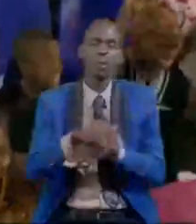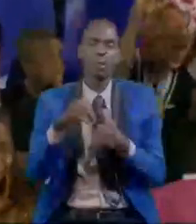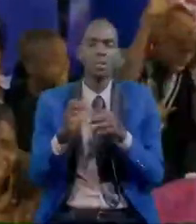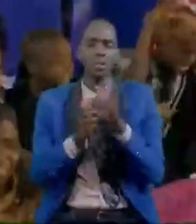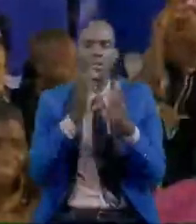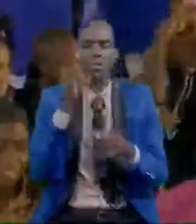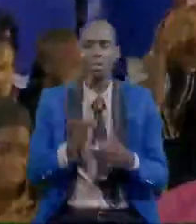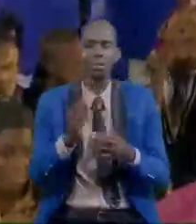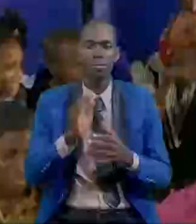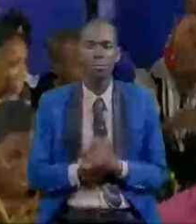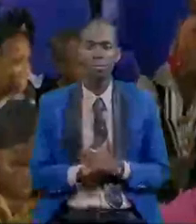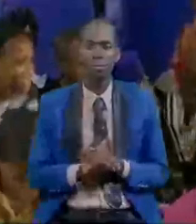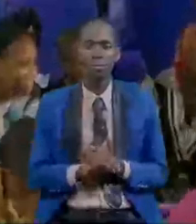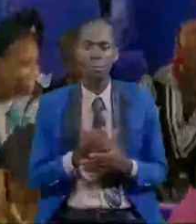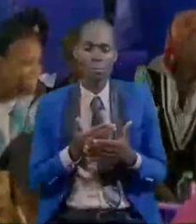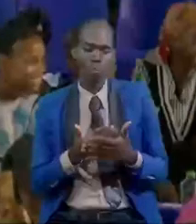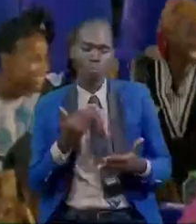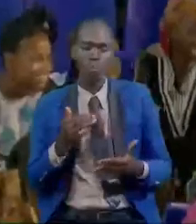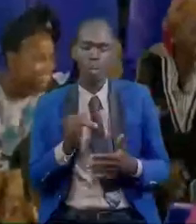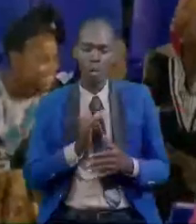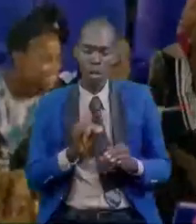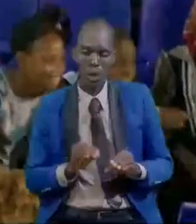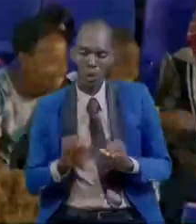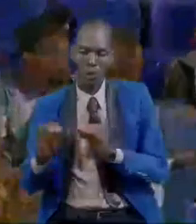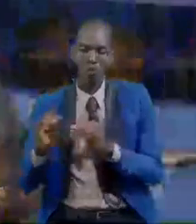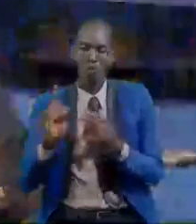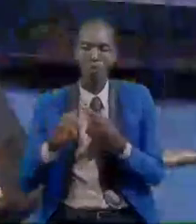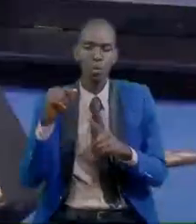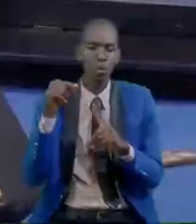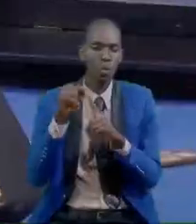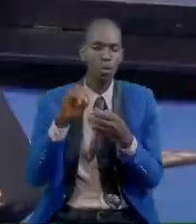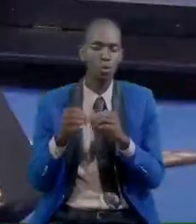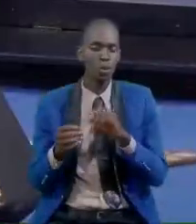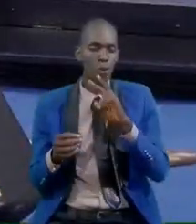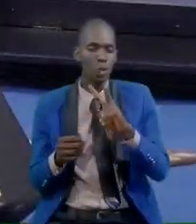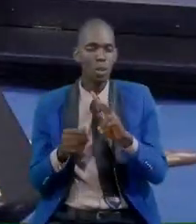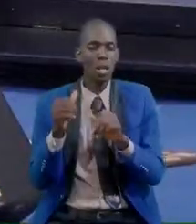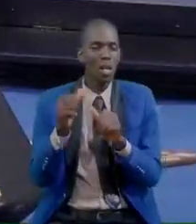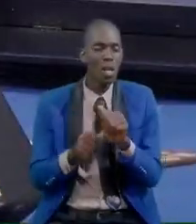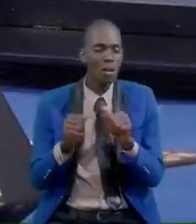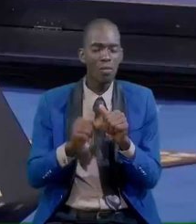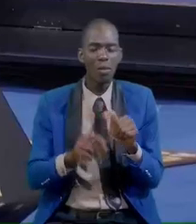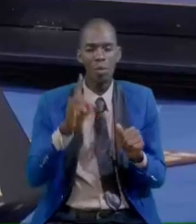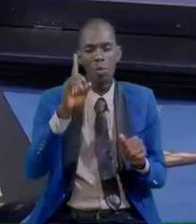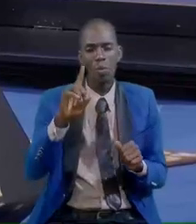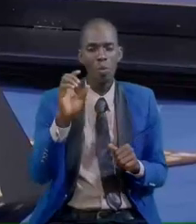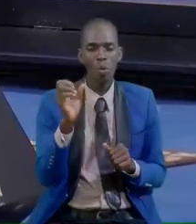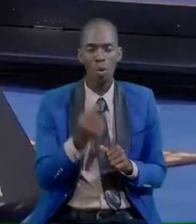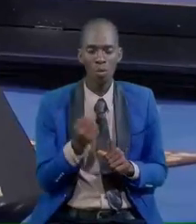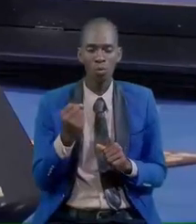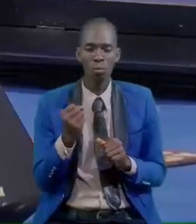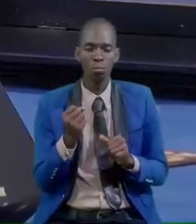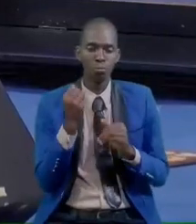Jésus. Avant de passer au deuxième point. Les liens de tous les prisonniers